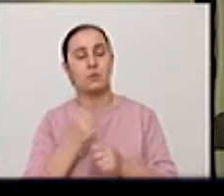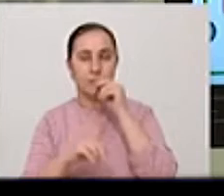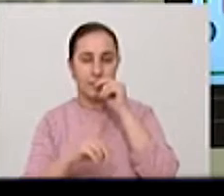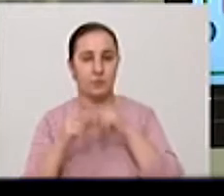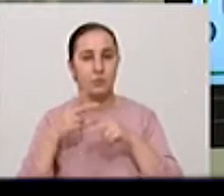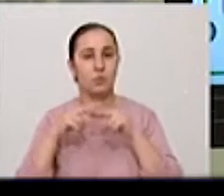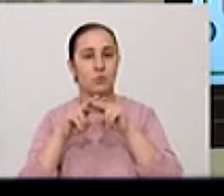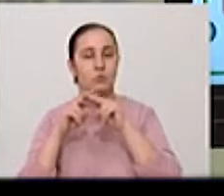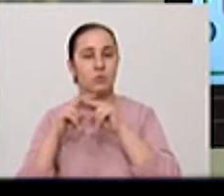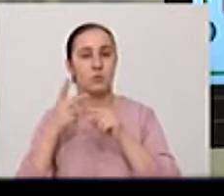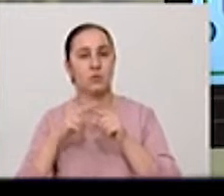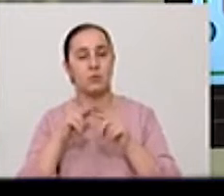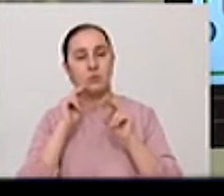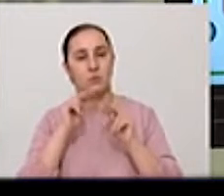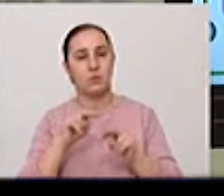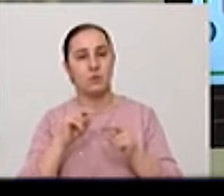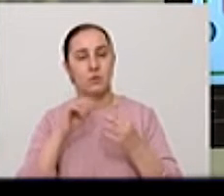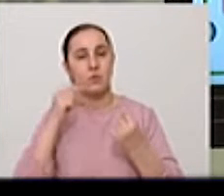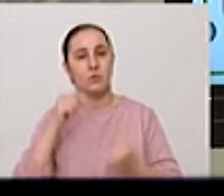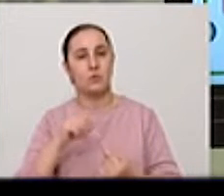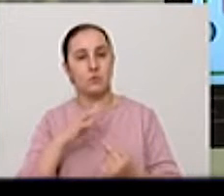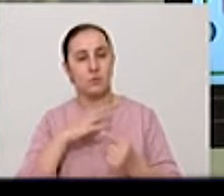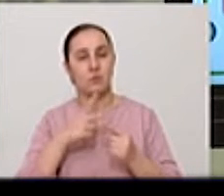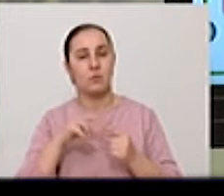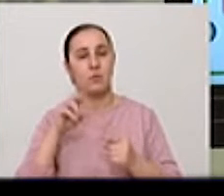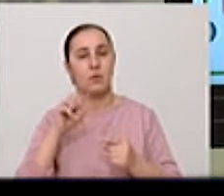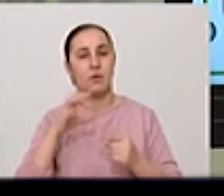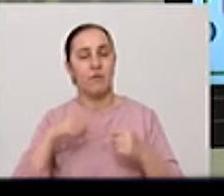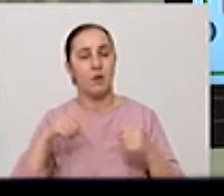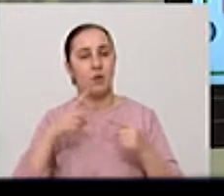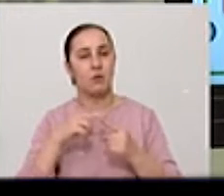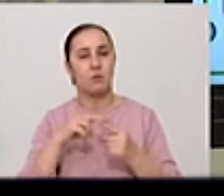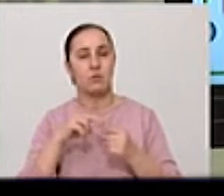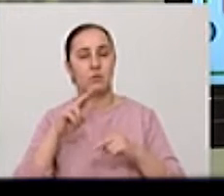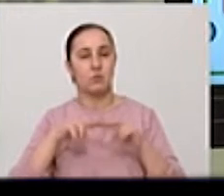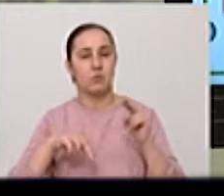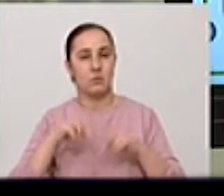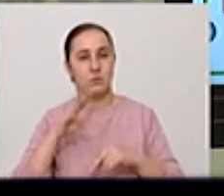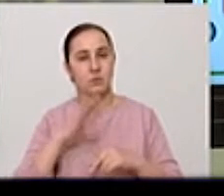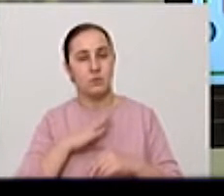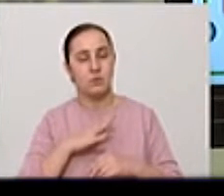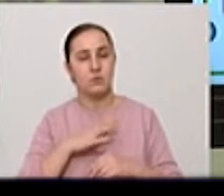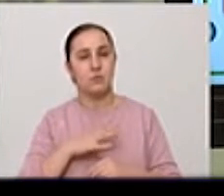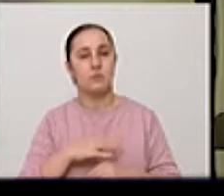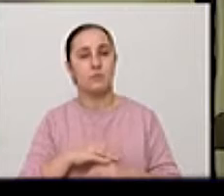va yulduzlarni kuzatishga moslashtirilgan pavilyon ham qurilgan.